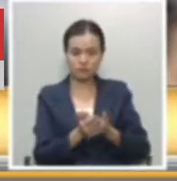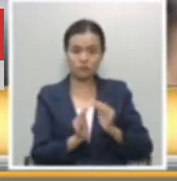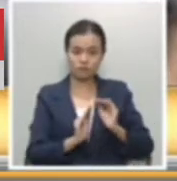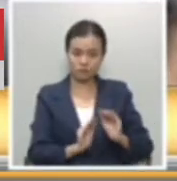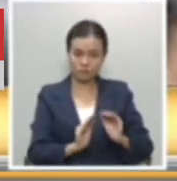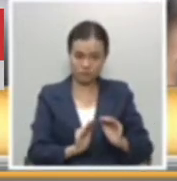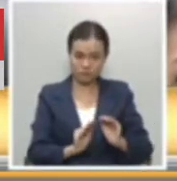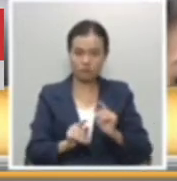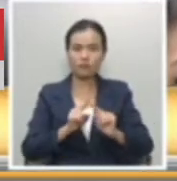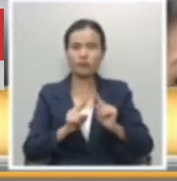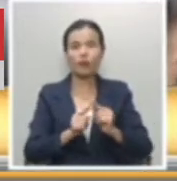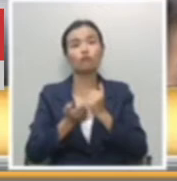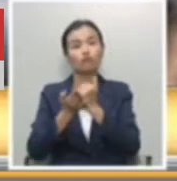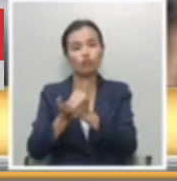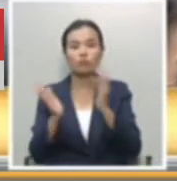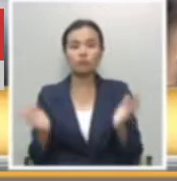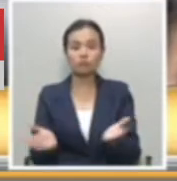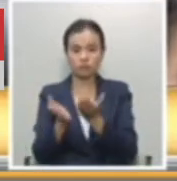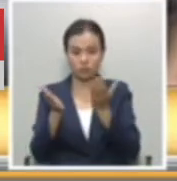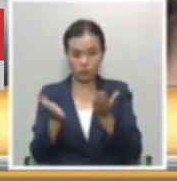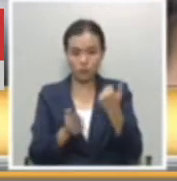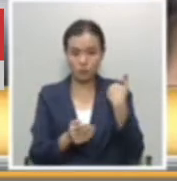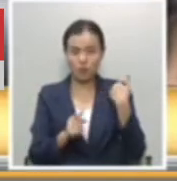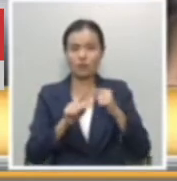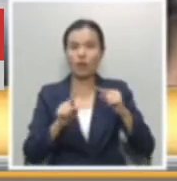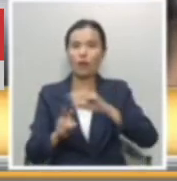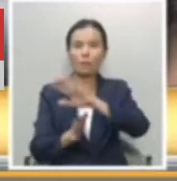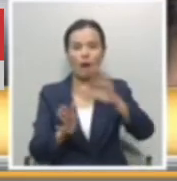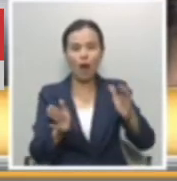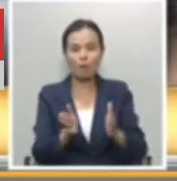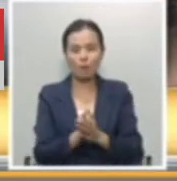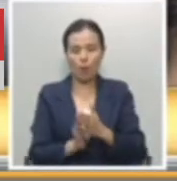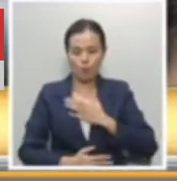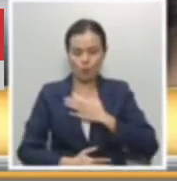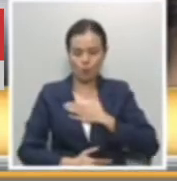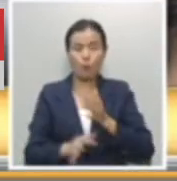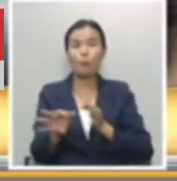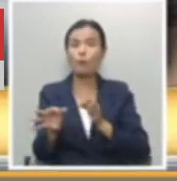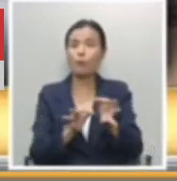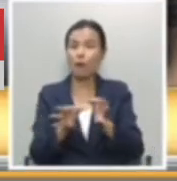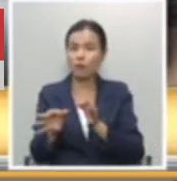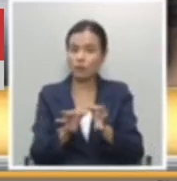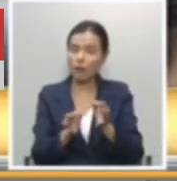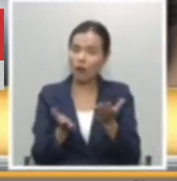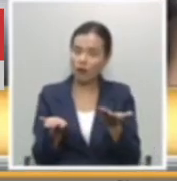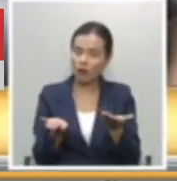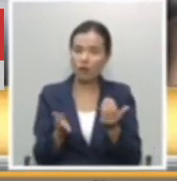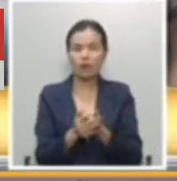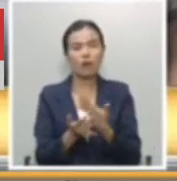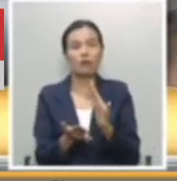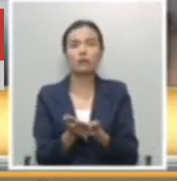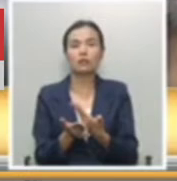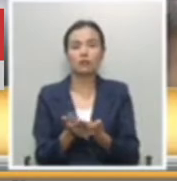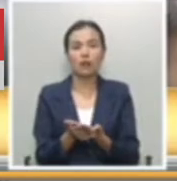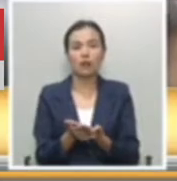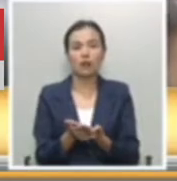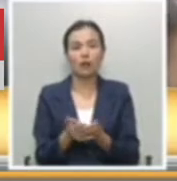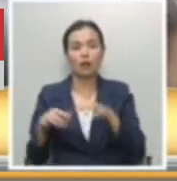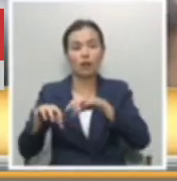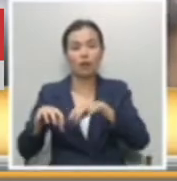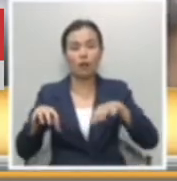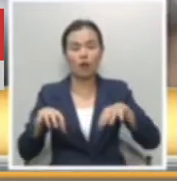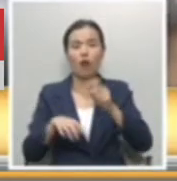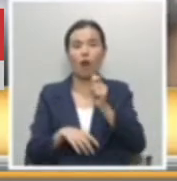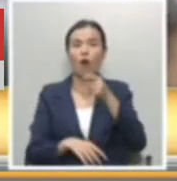ดังกล่าวเนี่ยมาช่วยด้วยนะครับแต่ภาพรวมที่ผมอธิบายไปทั้งหมดเนี่ยนะครับไม่ว่าจะเป็นการเอาเงินจากองค์กรปก